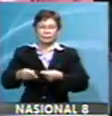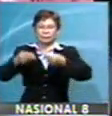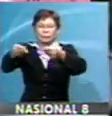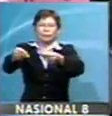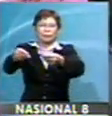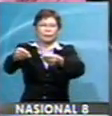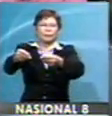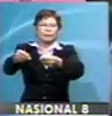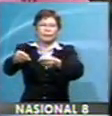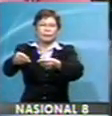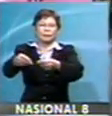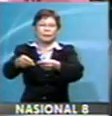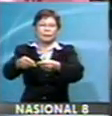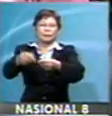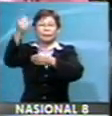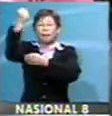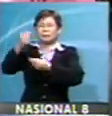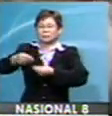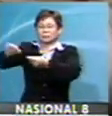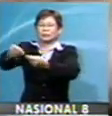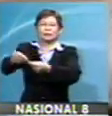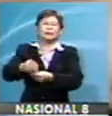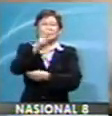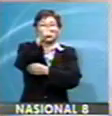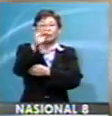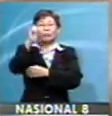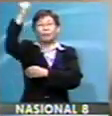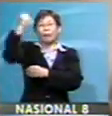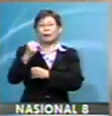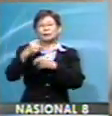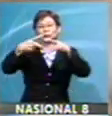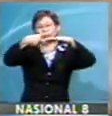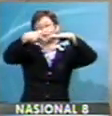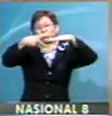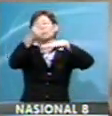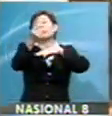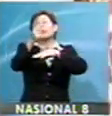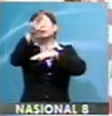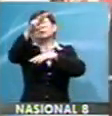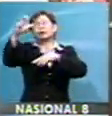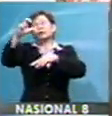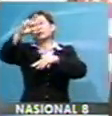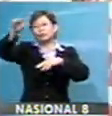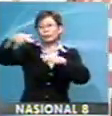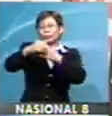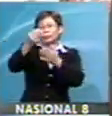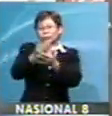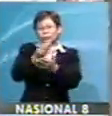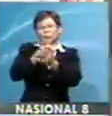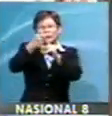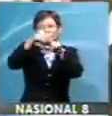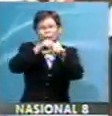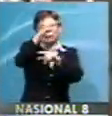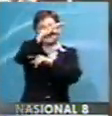dagangan Kelantan Kota Baru turut diberikan kepada Kafa sebuah bas dua tingkat bernilai r300,000